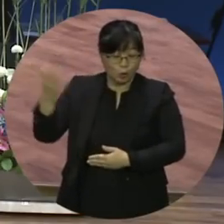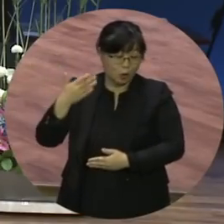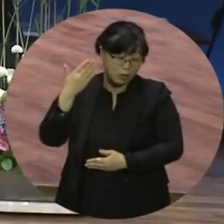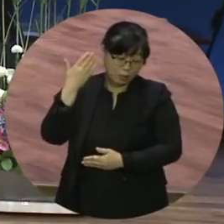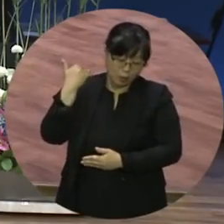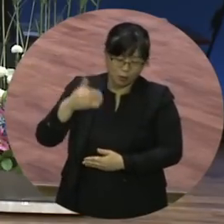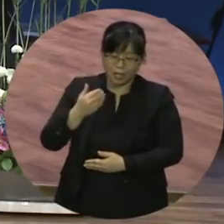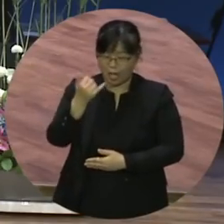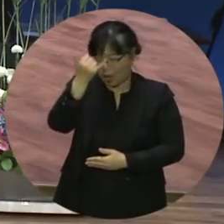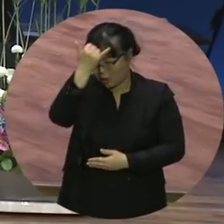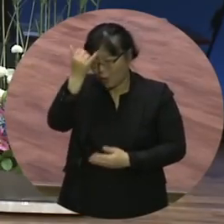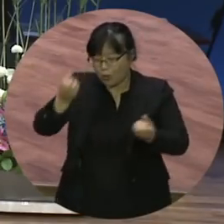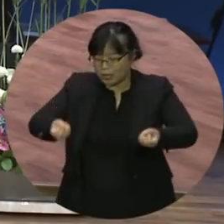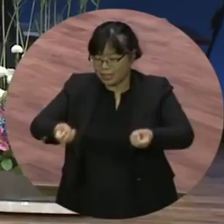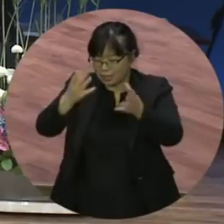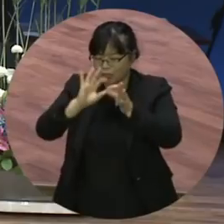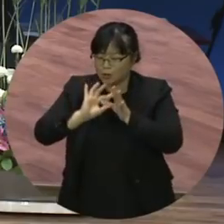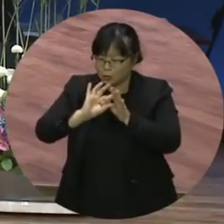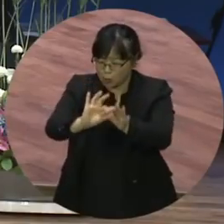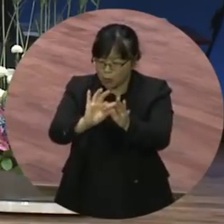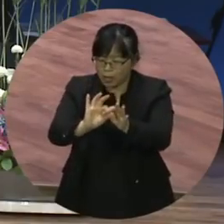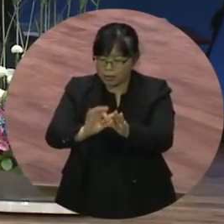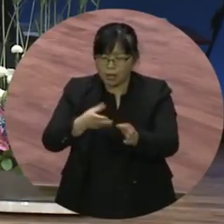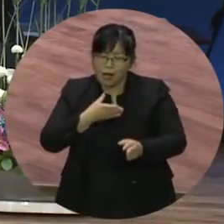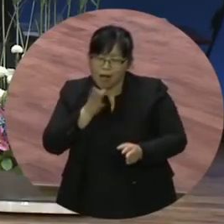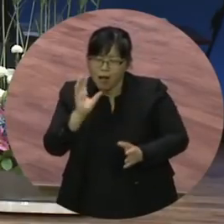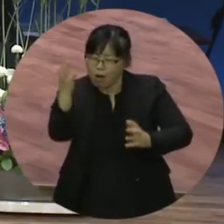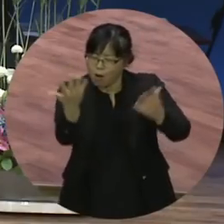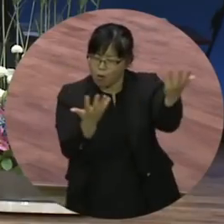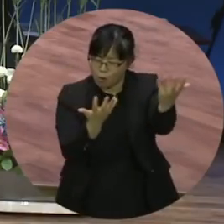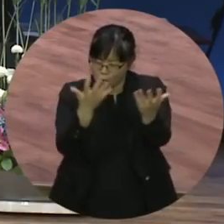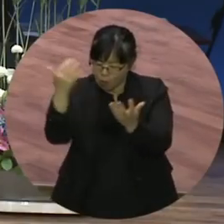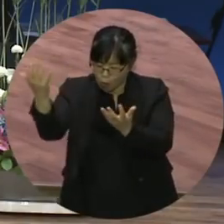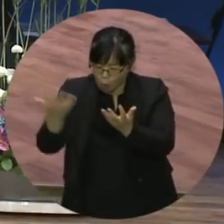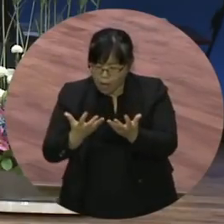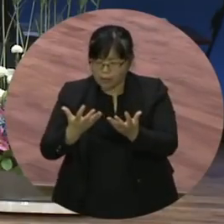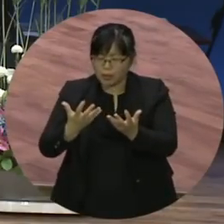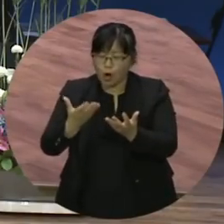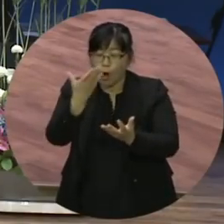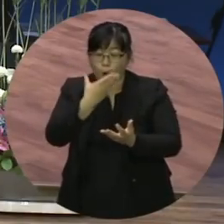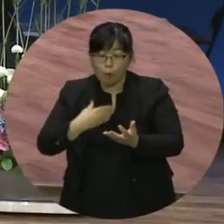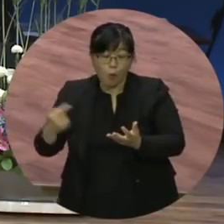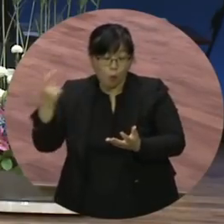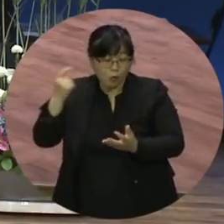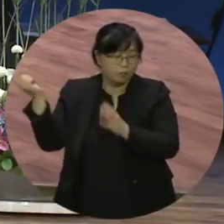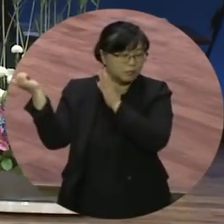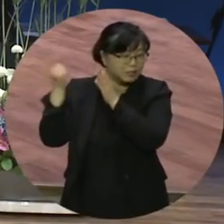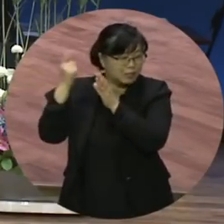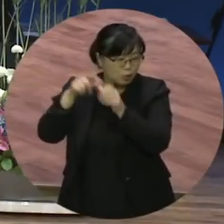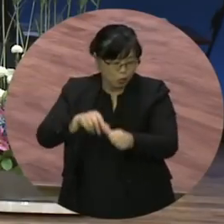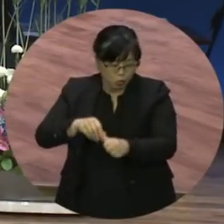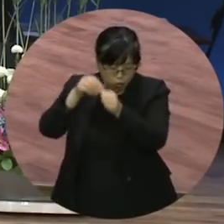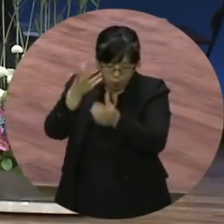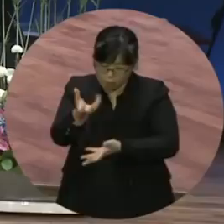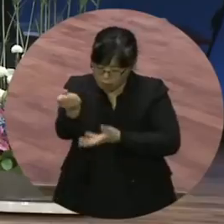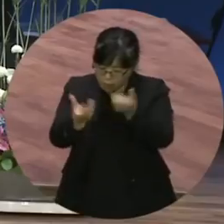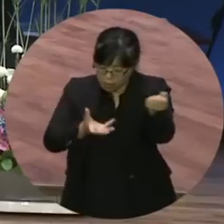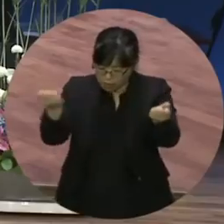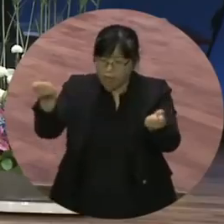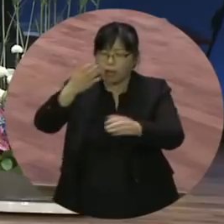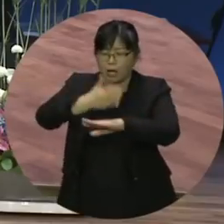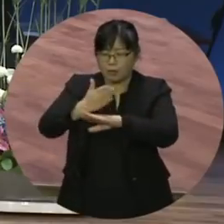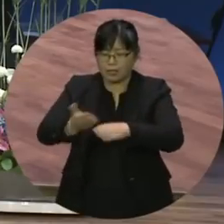하여 주심에 감사를 드립니다. 복음을 들은 모든 사람들을 통해 후대에게까지 복음이 증거되게 하여